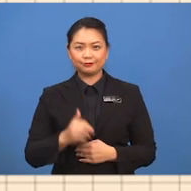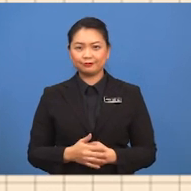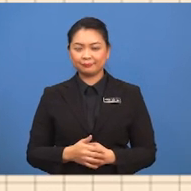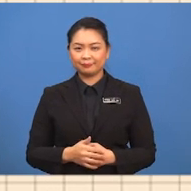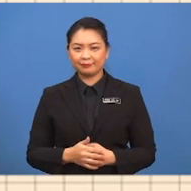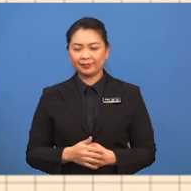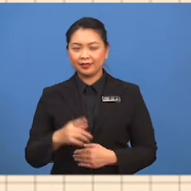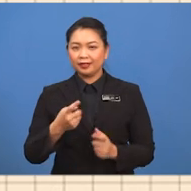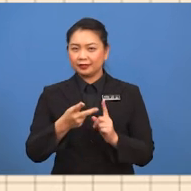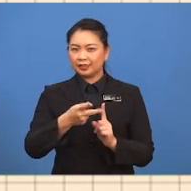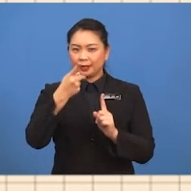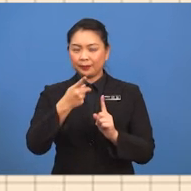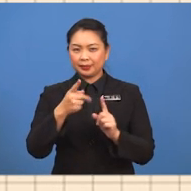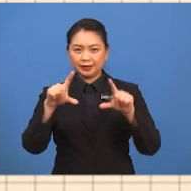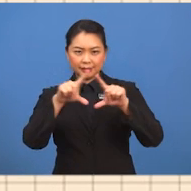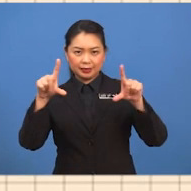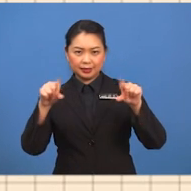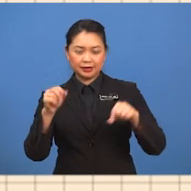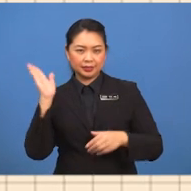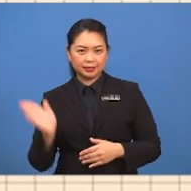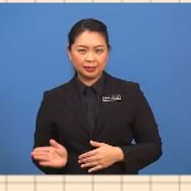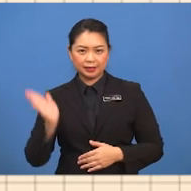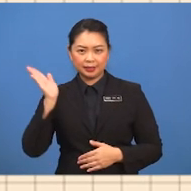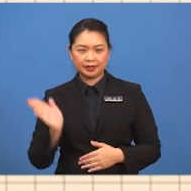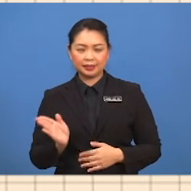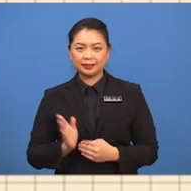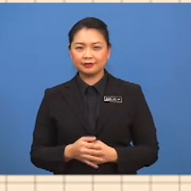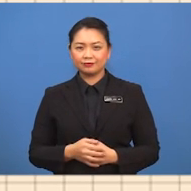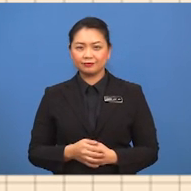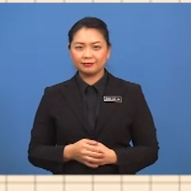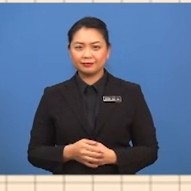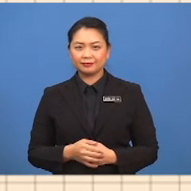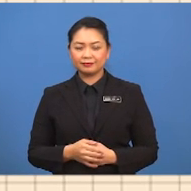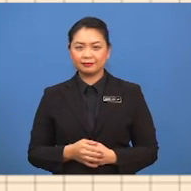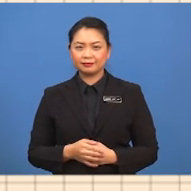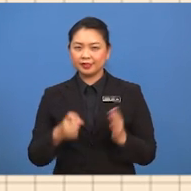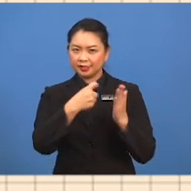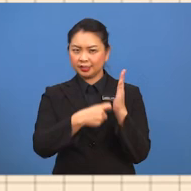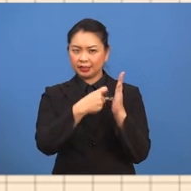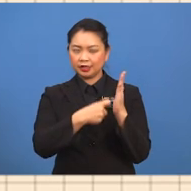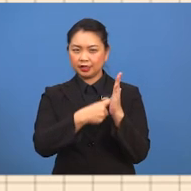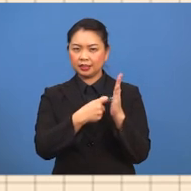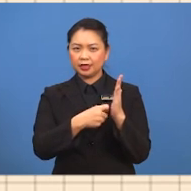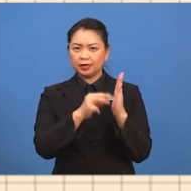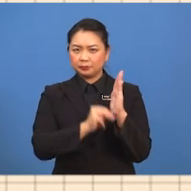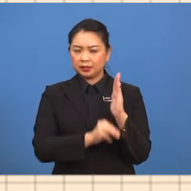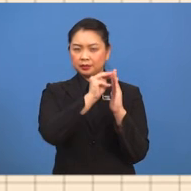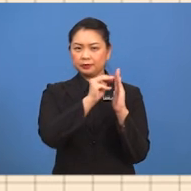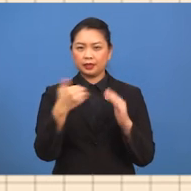Bagus. Daripada data yang diberikan, nilai maksimum